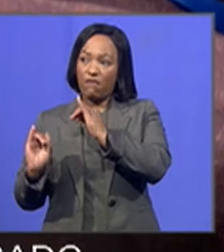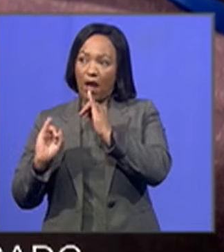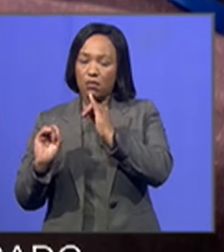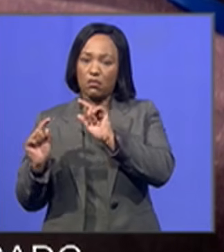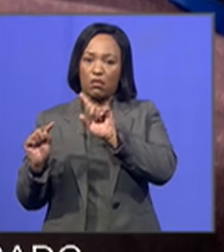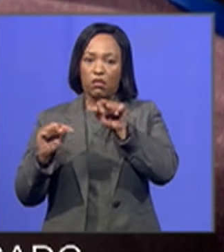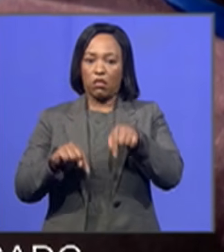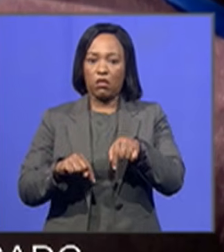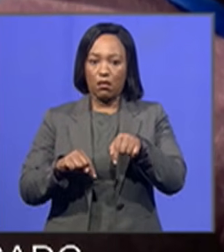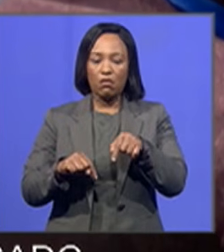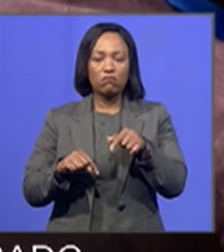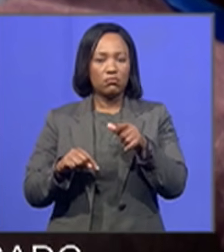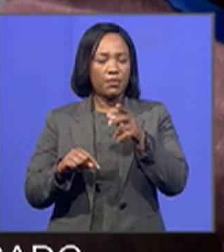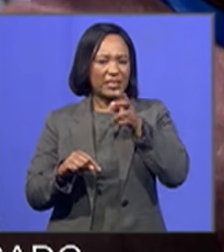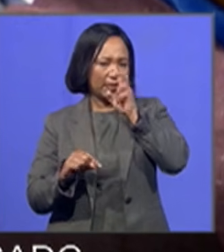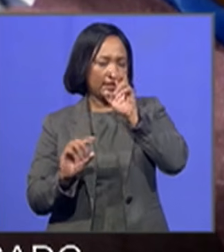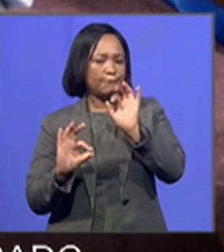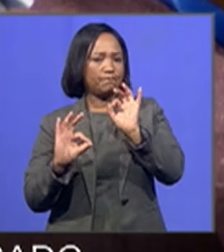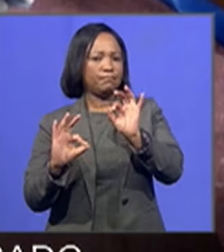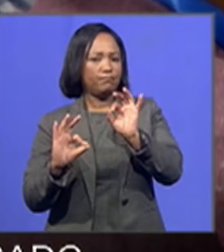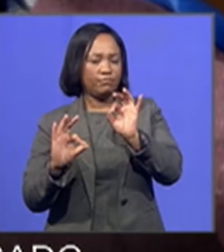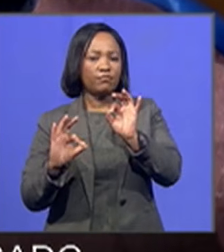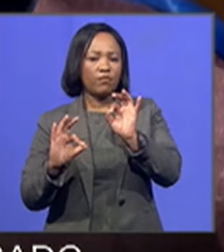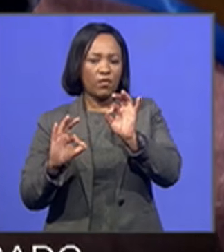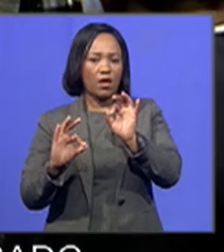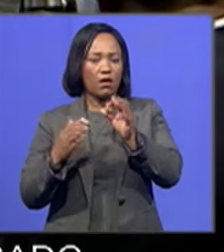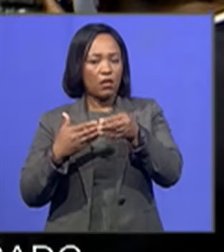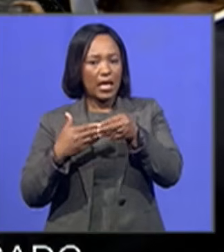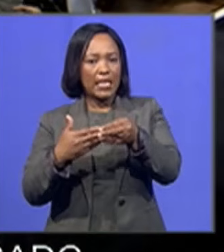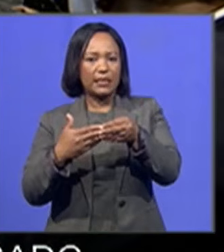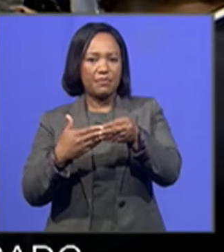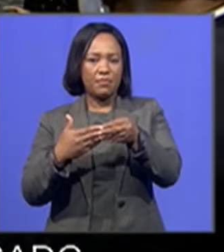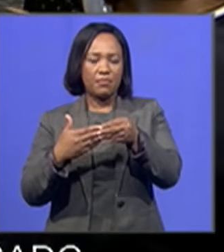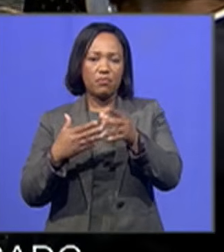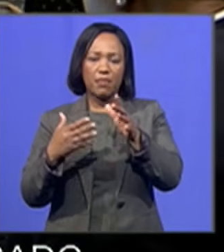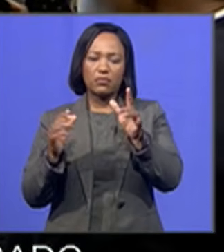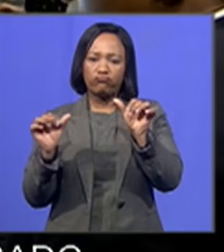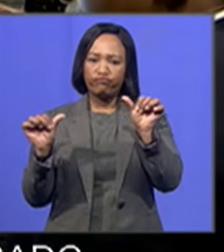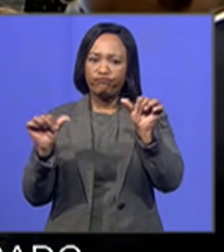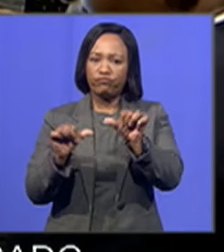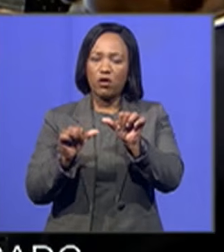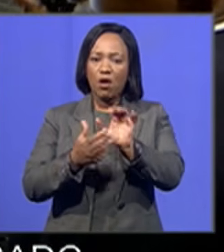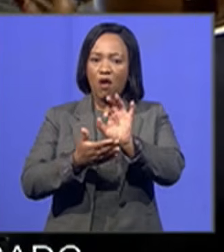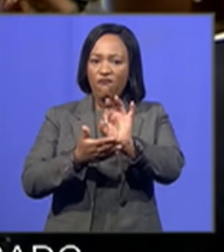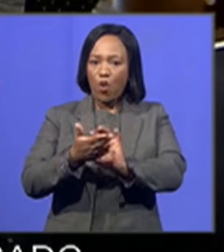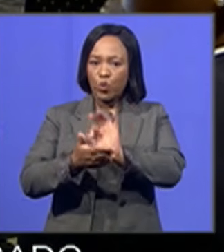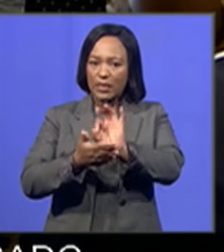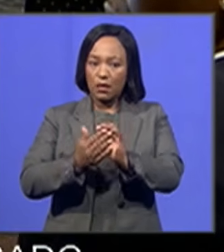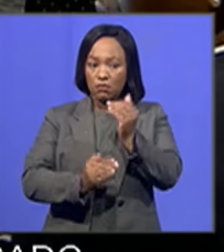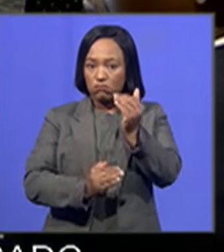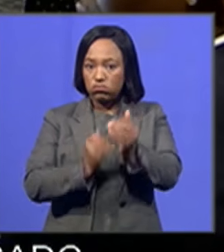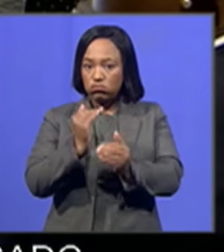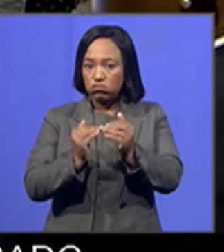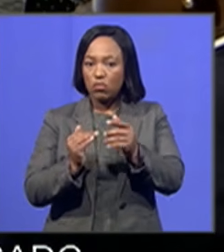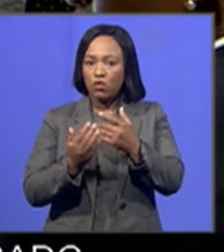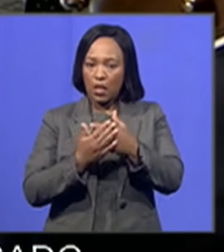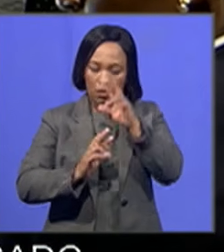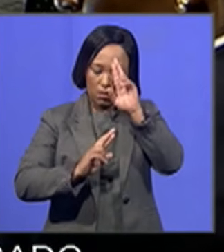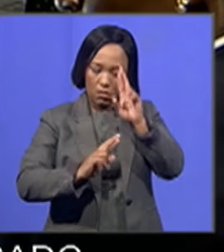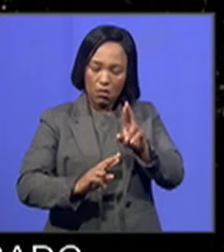tiisa maqhama bakeng sa ho matlafatsa bokgoni ba boetapele le ho kgutlisa seriti sa dikgetho. Ba bang ba memuwa